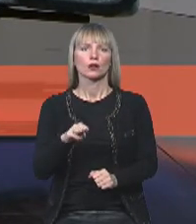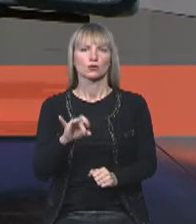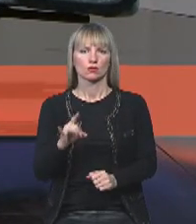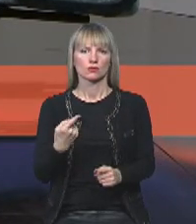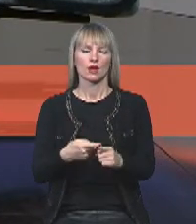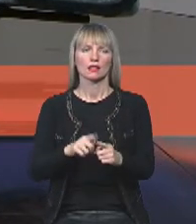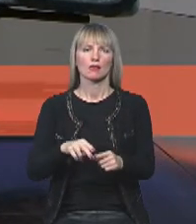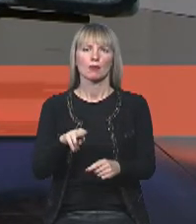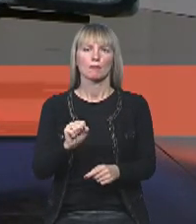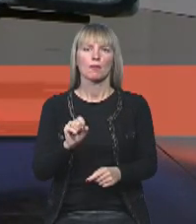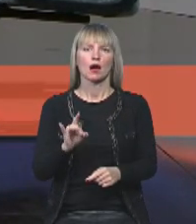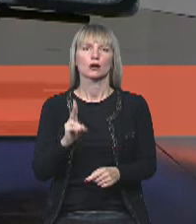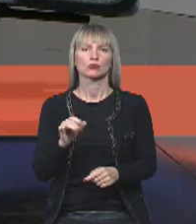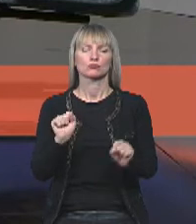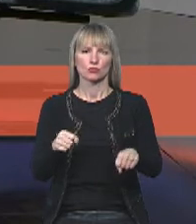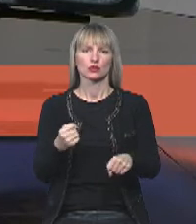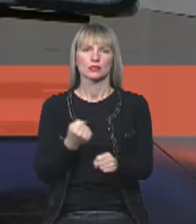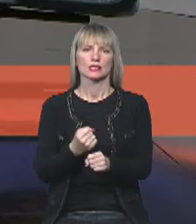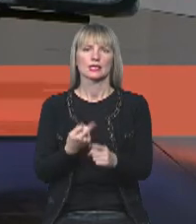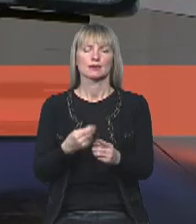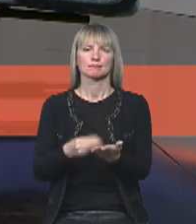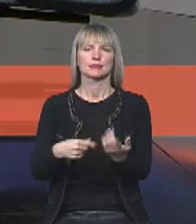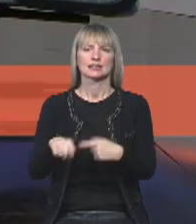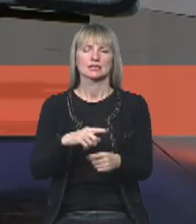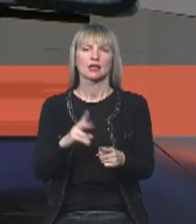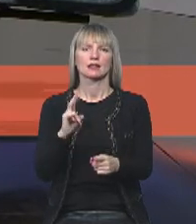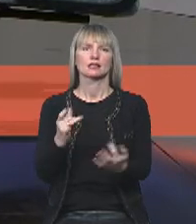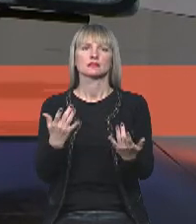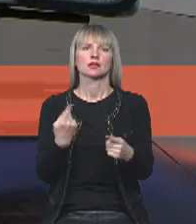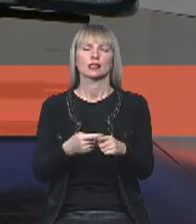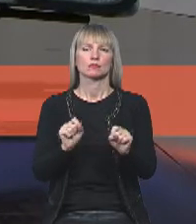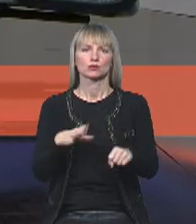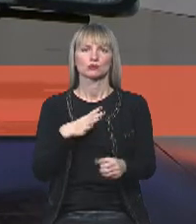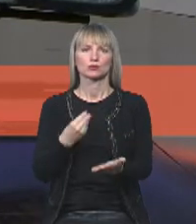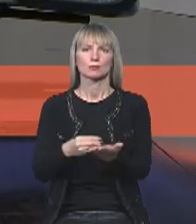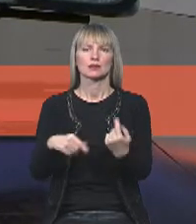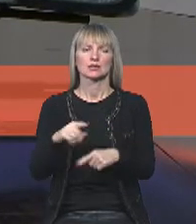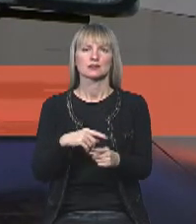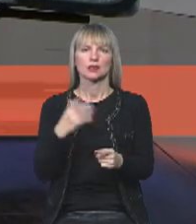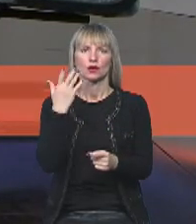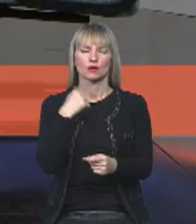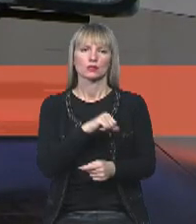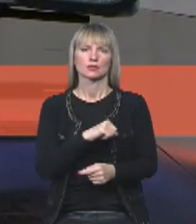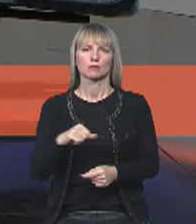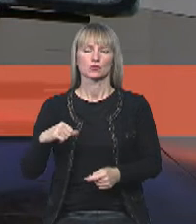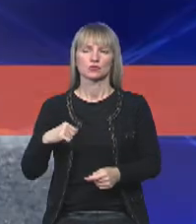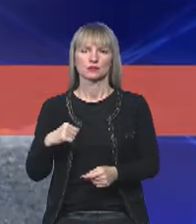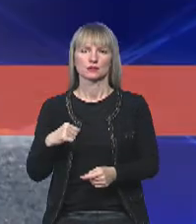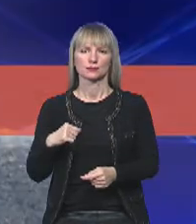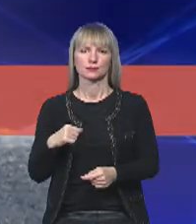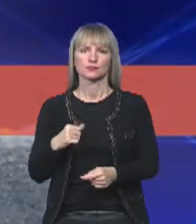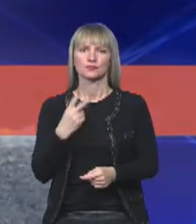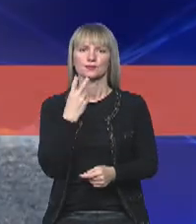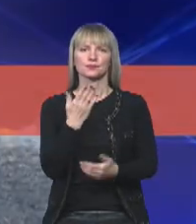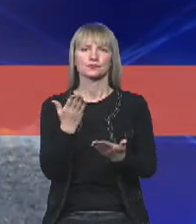парку. Можна з цього робити бізнес? Що це може бути за бізнес? І наскільки може бути бізнес, коли ну так самостійно? Ну,